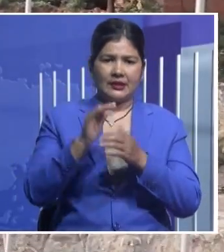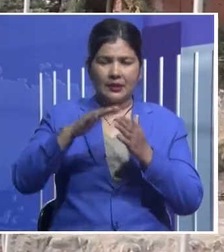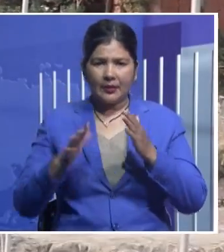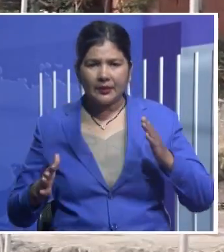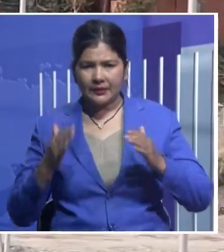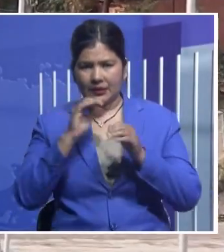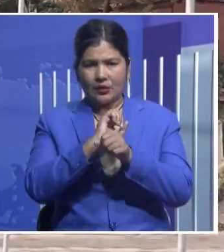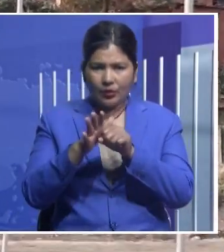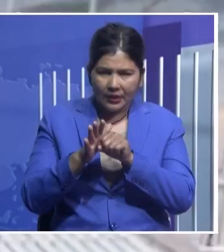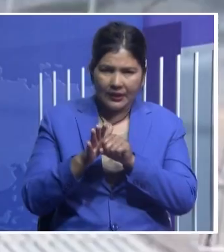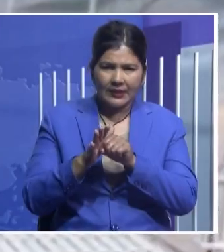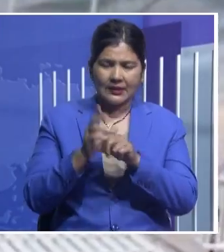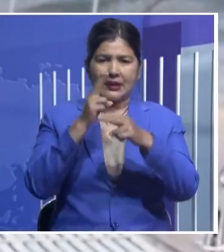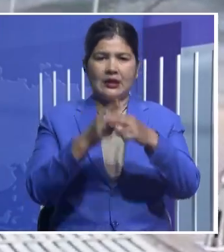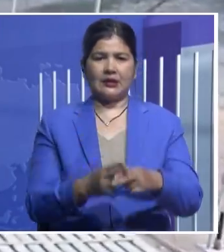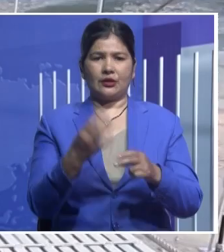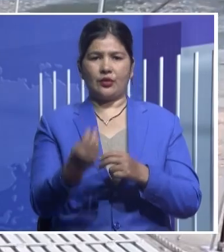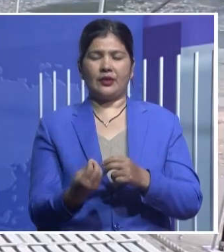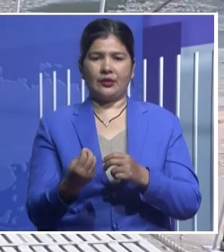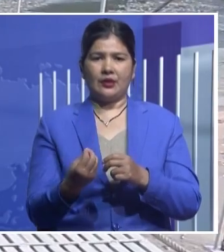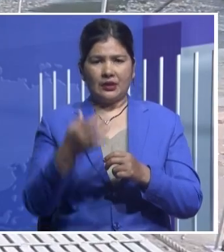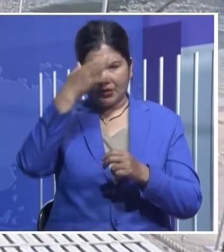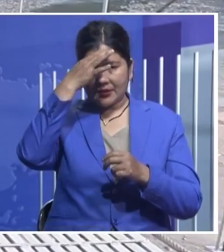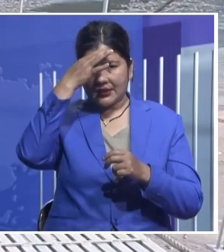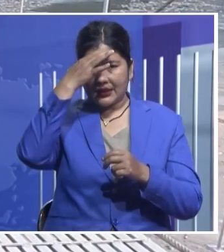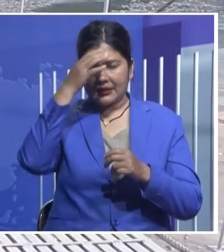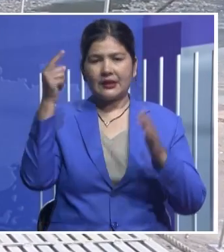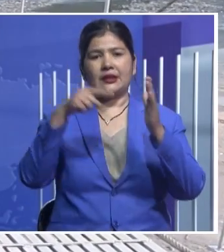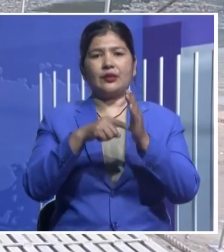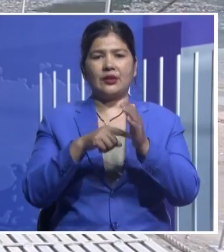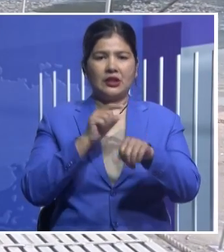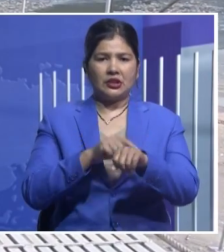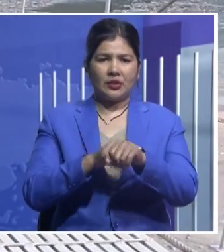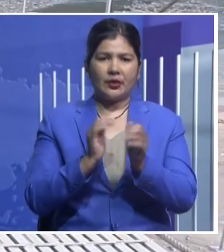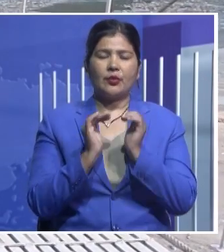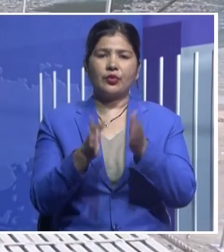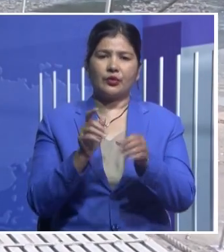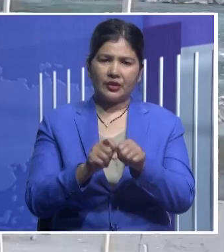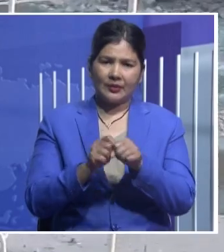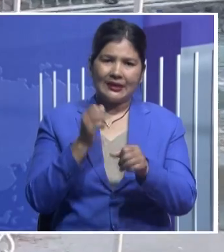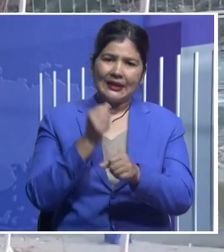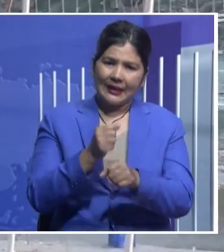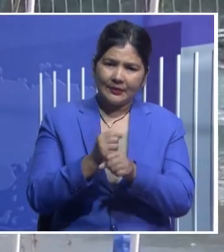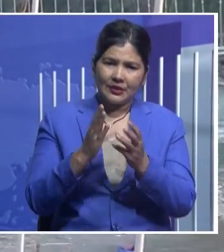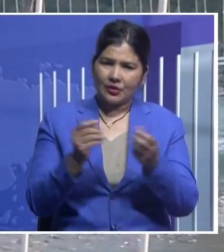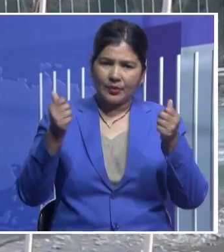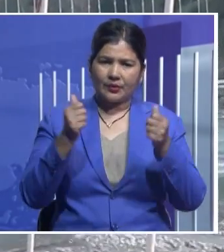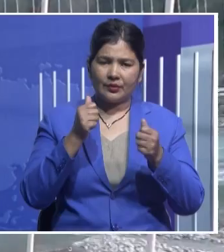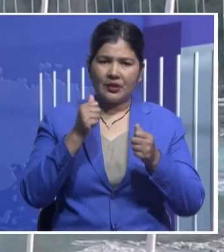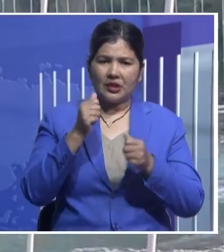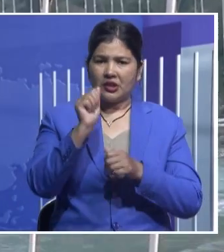कहिले कोरोना त कहिले आर्थिक अभाव लगायतका यस्तै समस्यालाई देखाउँदै समयमै पुलको निर्माण कार्य सम्पन्न हुन